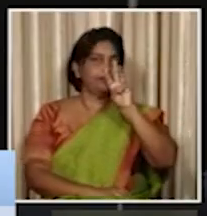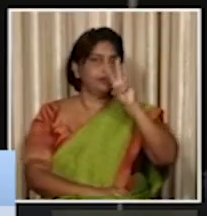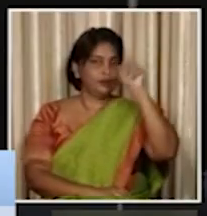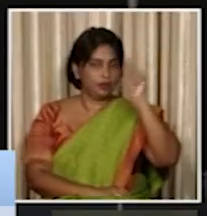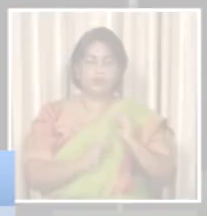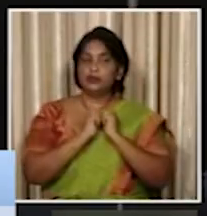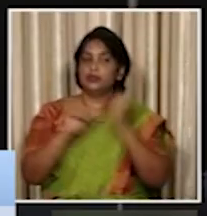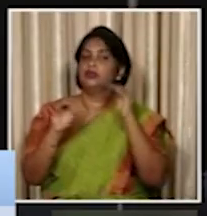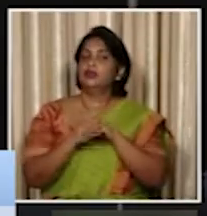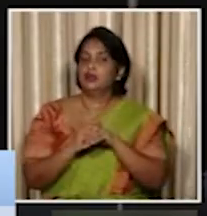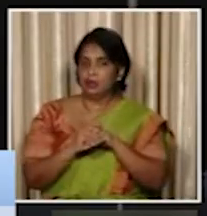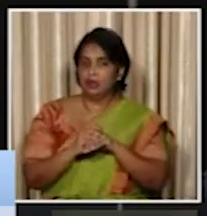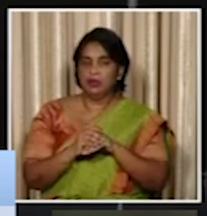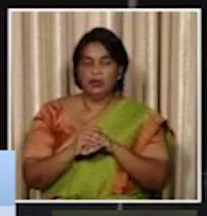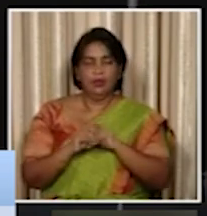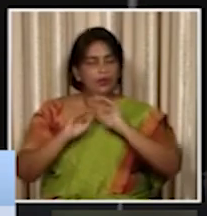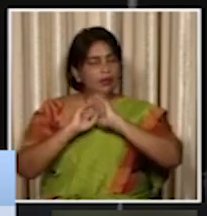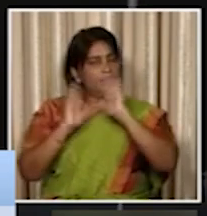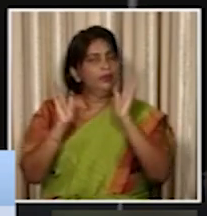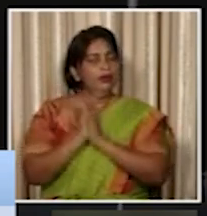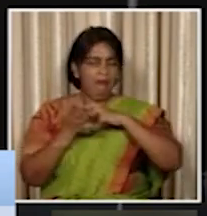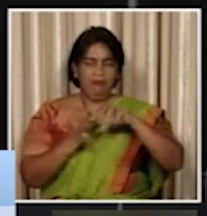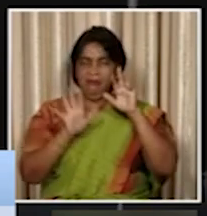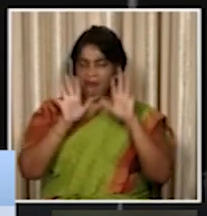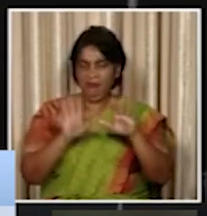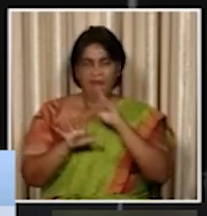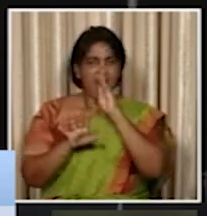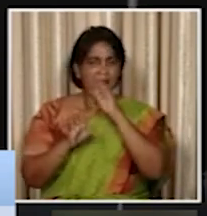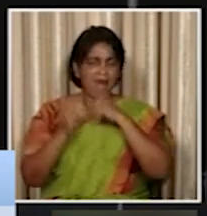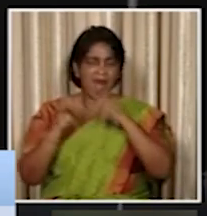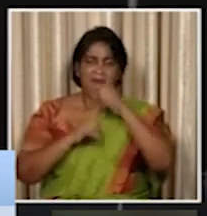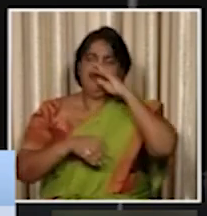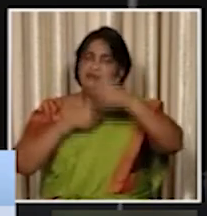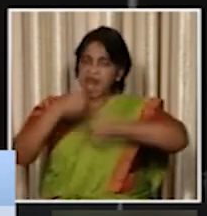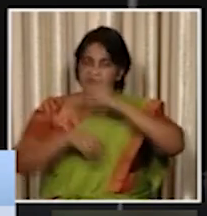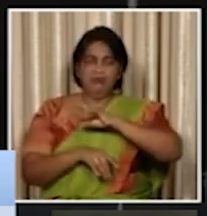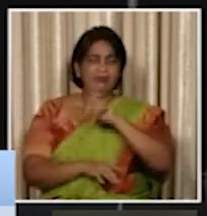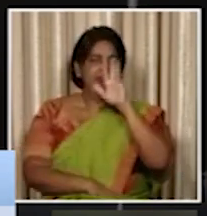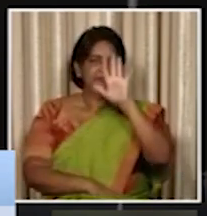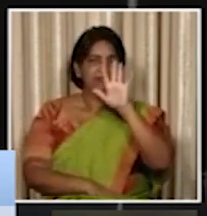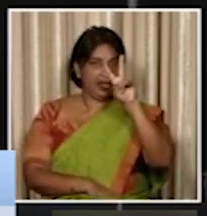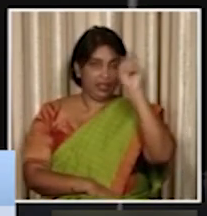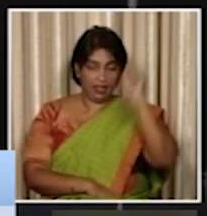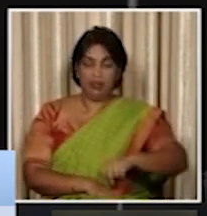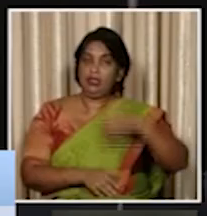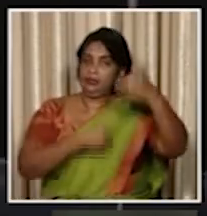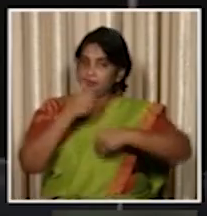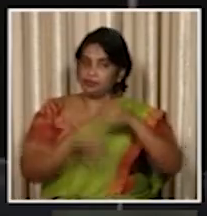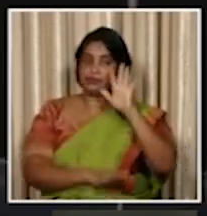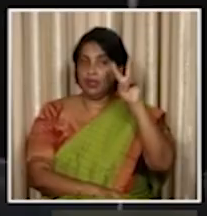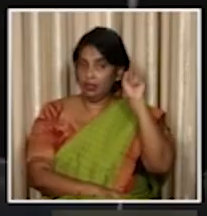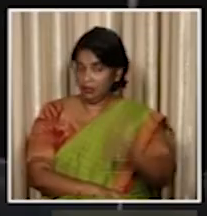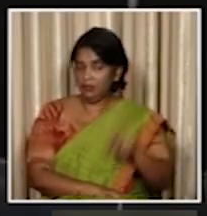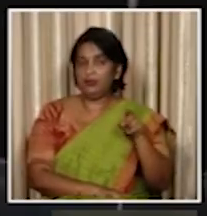ගැනීම සඳහා සමස්ත පළාත් නමේටම අපි අයදුම්පත් කැඳවනකොට 52000ක් ඉල්ලුම් කළා. ඒ